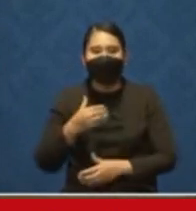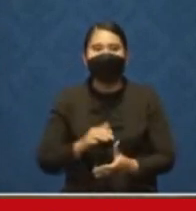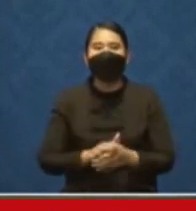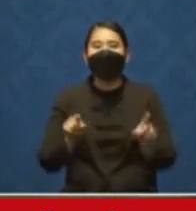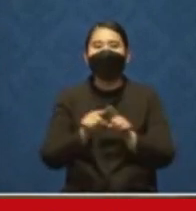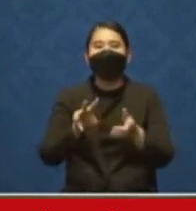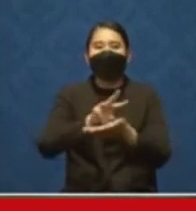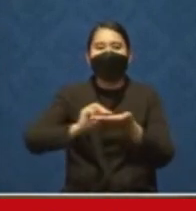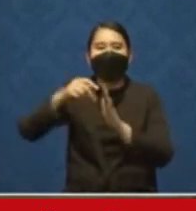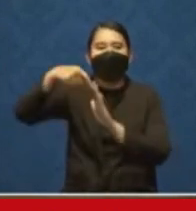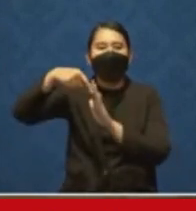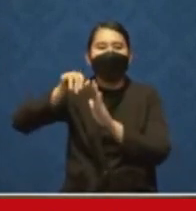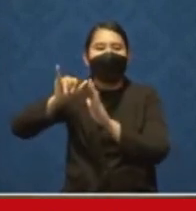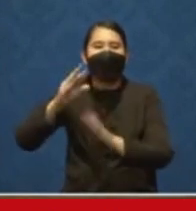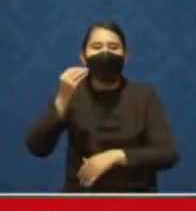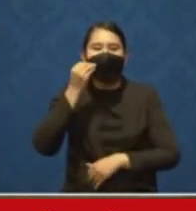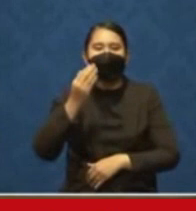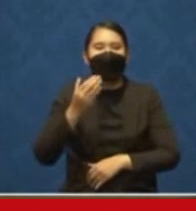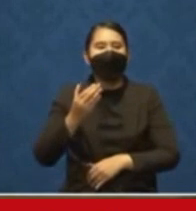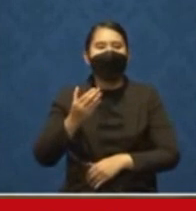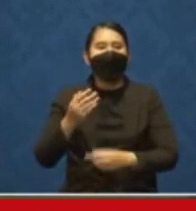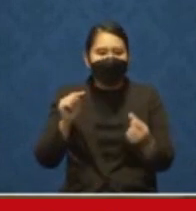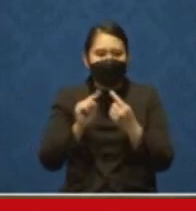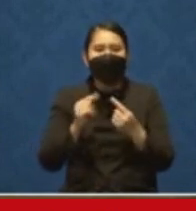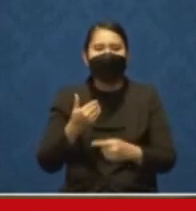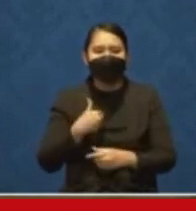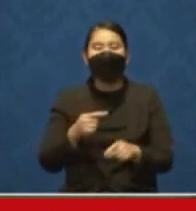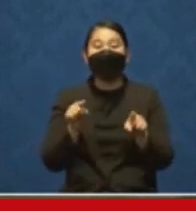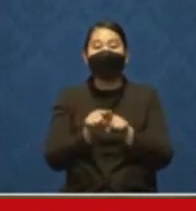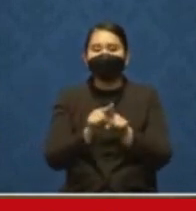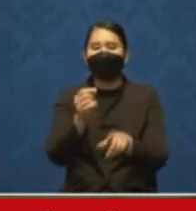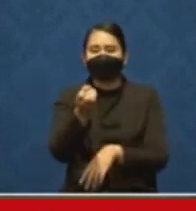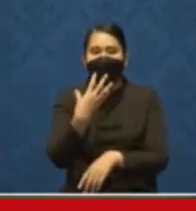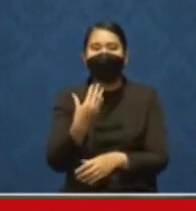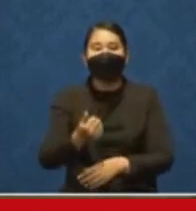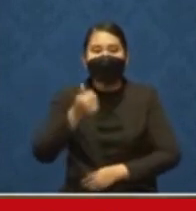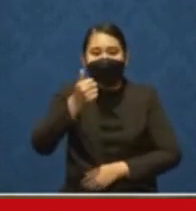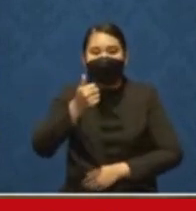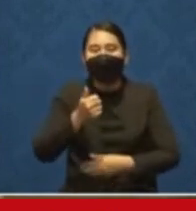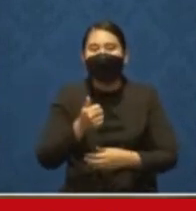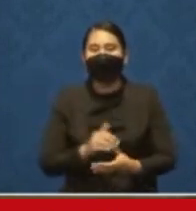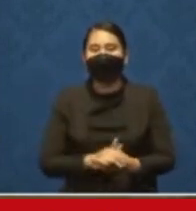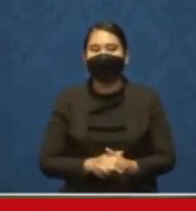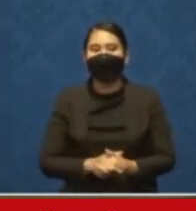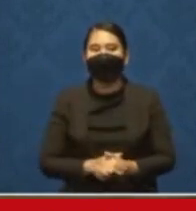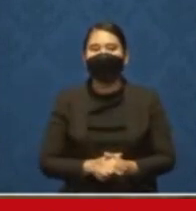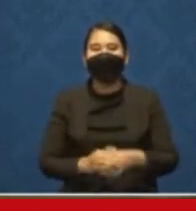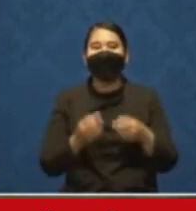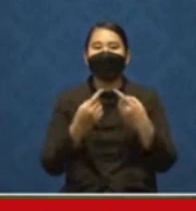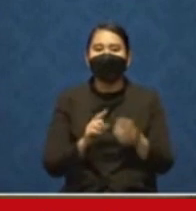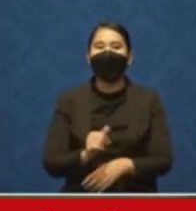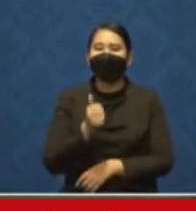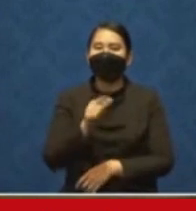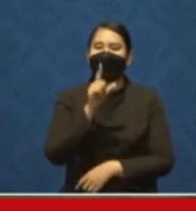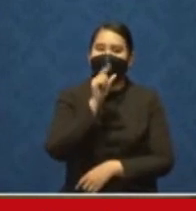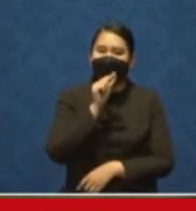บัวปทุมธานีก็ขึ้นสวนเลยที่บ้านผมพะเยาครับก็มหาลัยเดียวกันนะครับไปเปิดอบรมก็